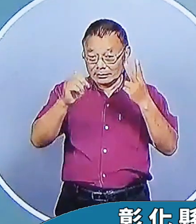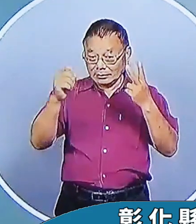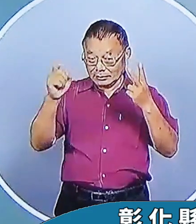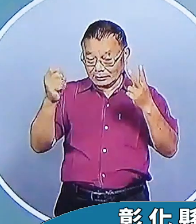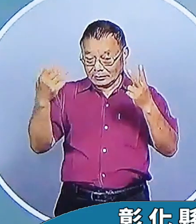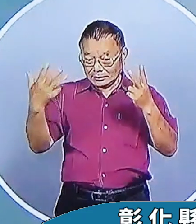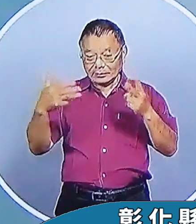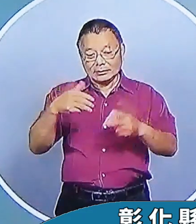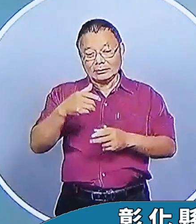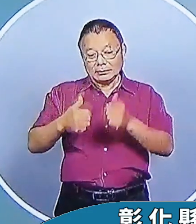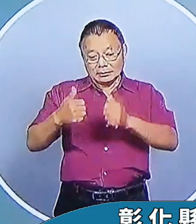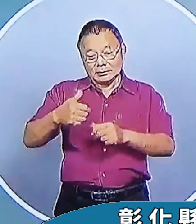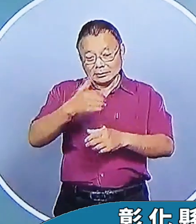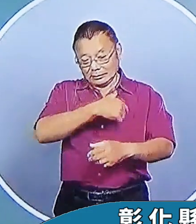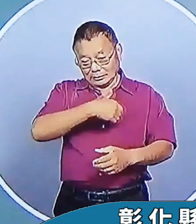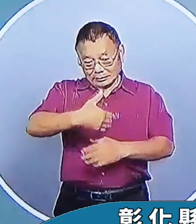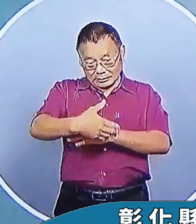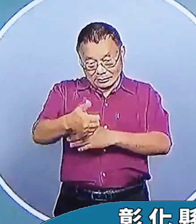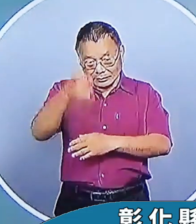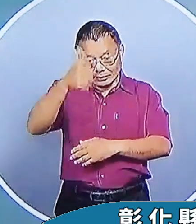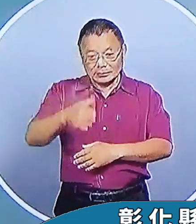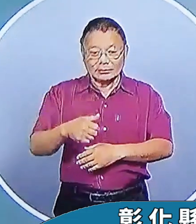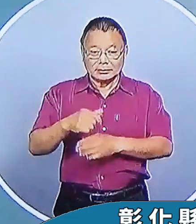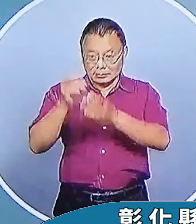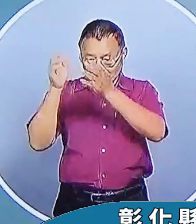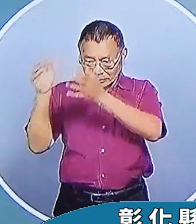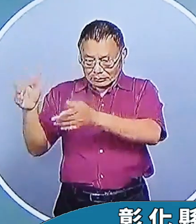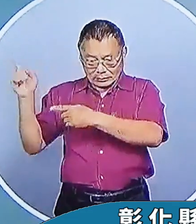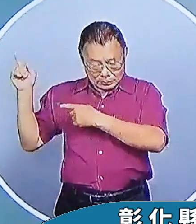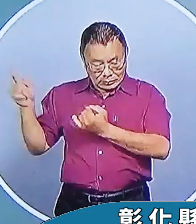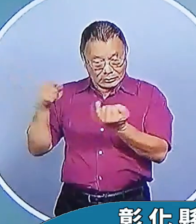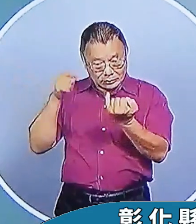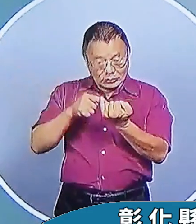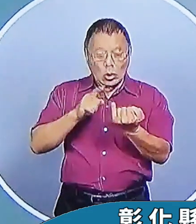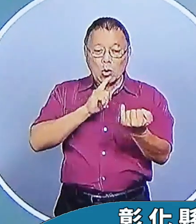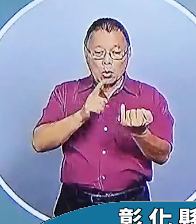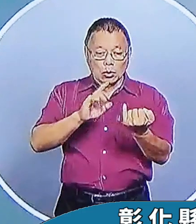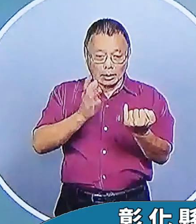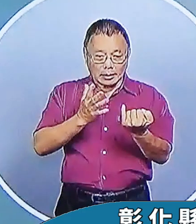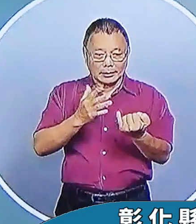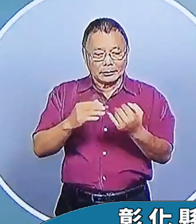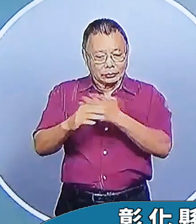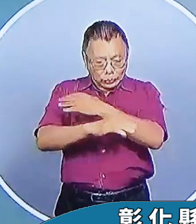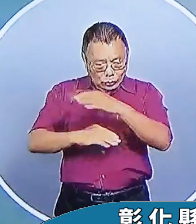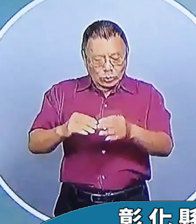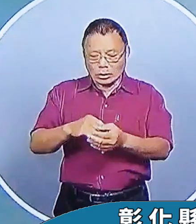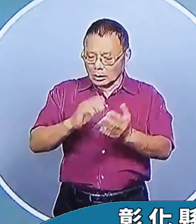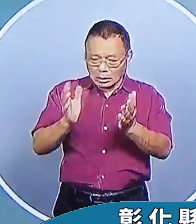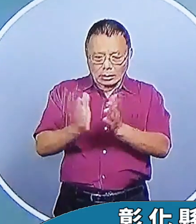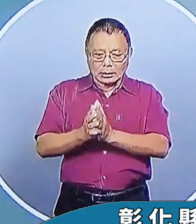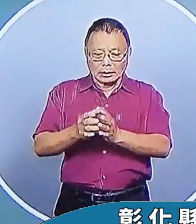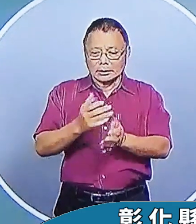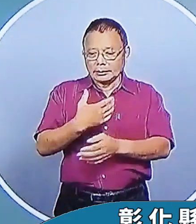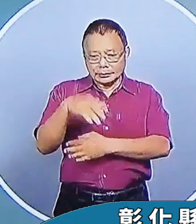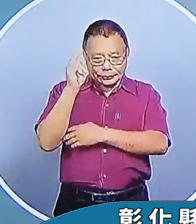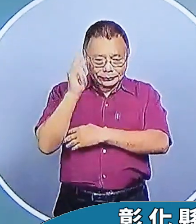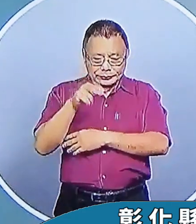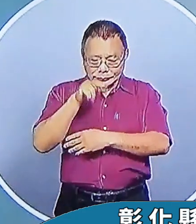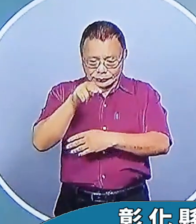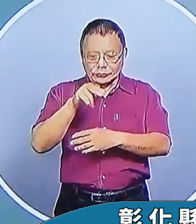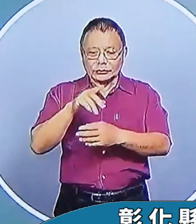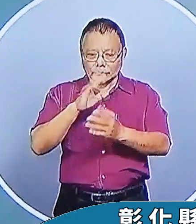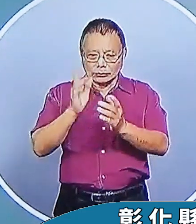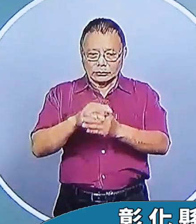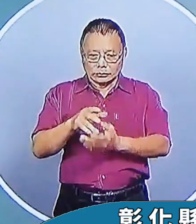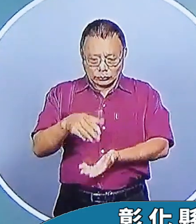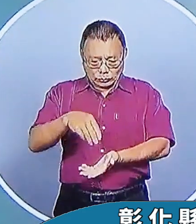魏明读选县长，所以你应该是爱将对秀峰收提出来，所有的交通路网、所有的政见，你应该是